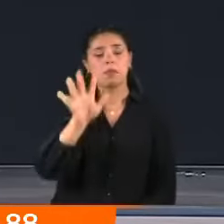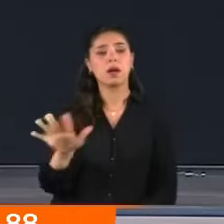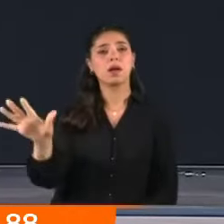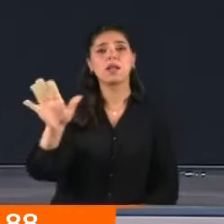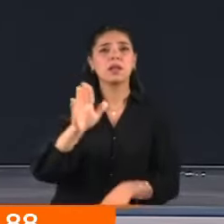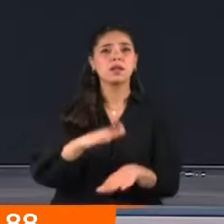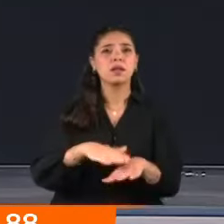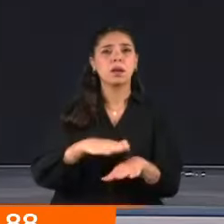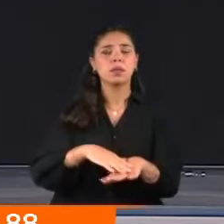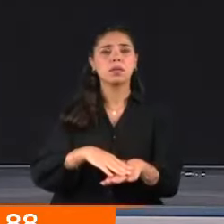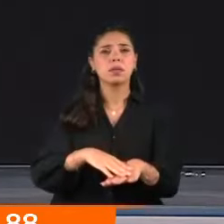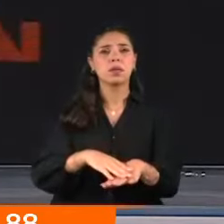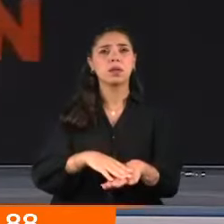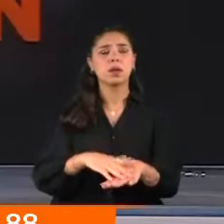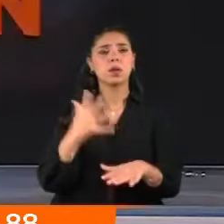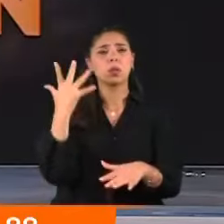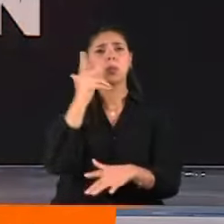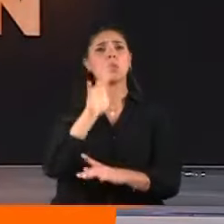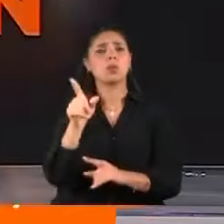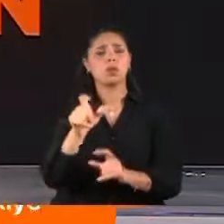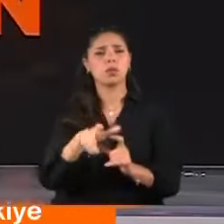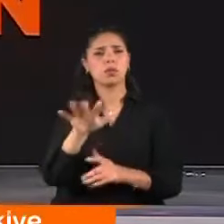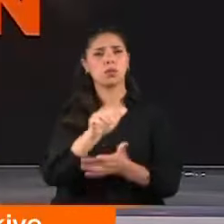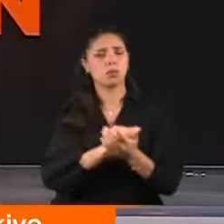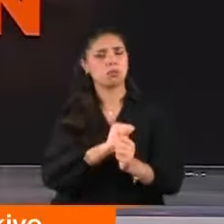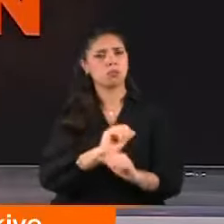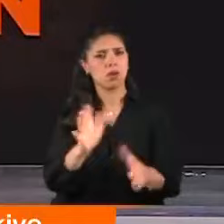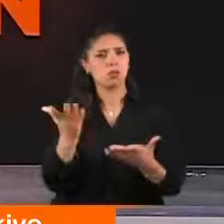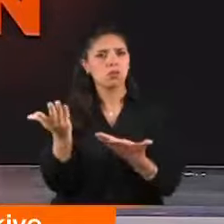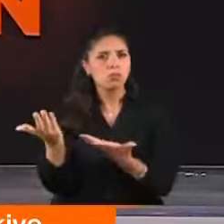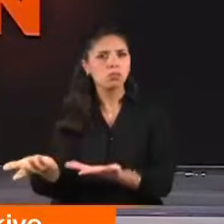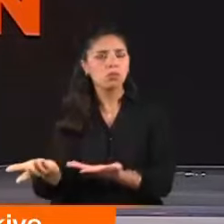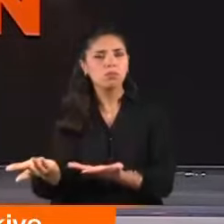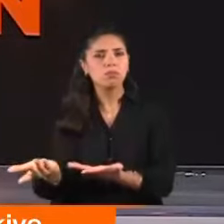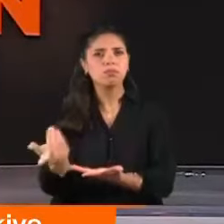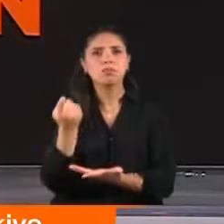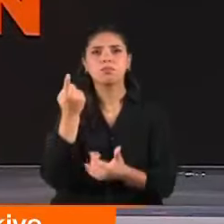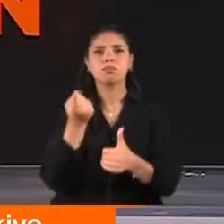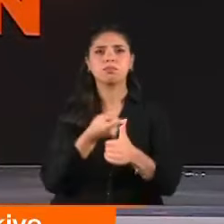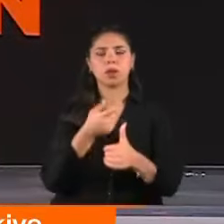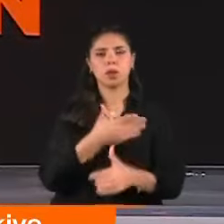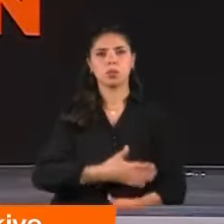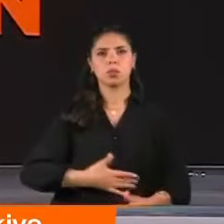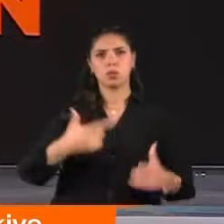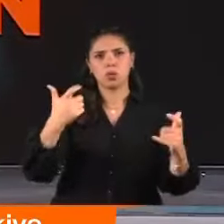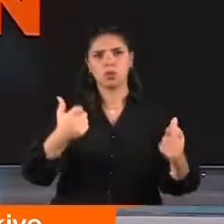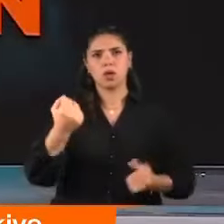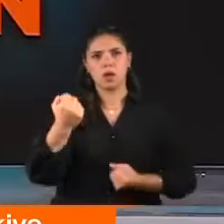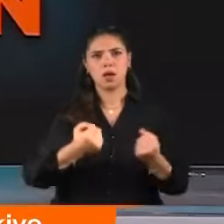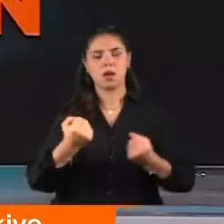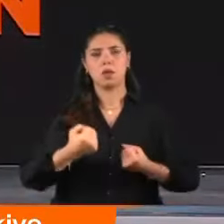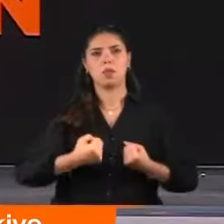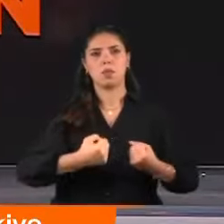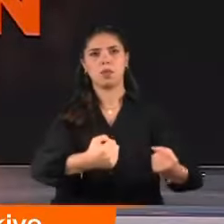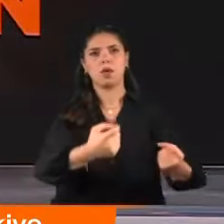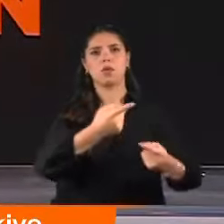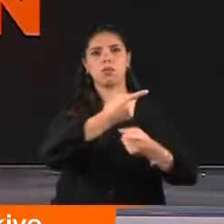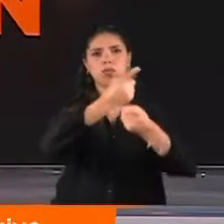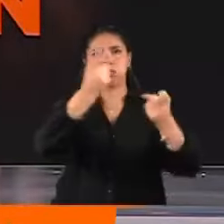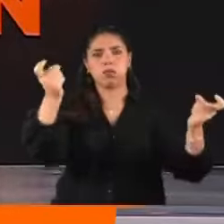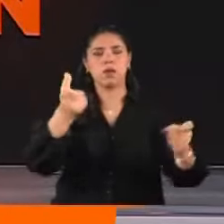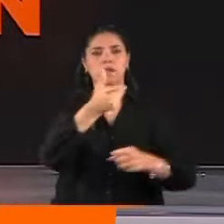Magandalar yaptıkları magandalıkları utanmadan sosyal medyada paylaşabiliyorlar. Onlardan biri Bursa'da seyir halindeki aracından ateş